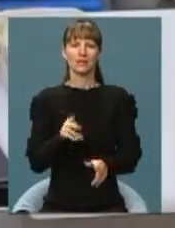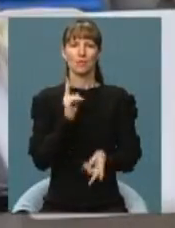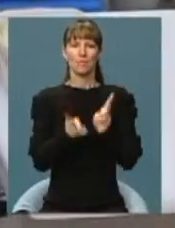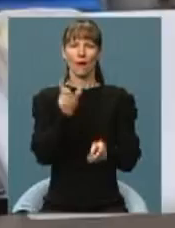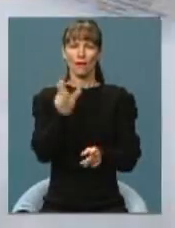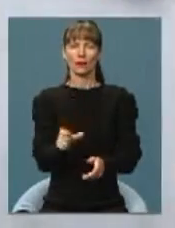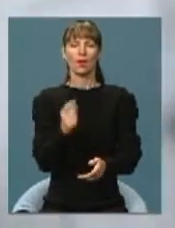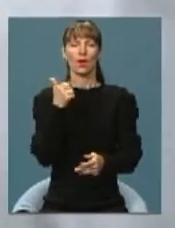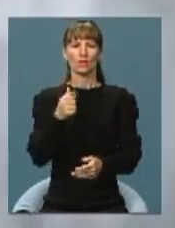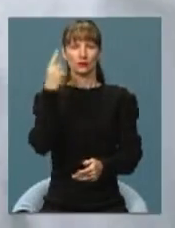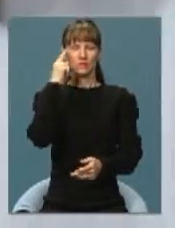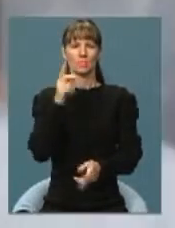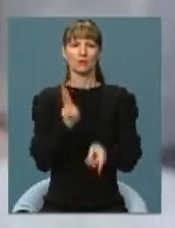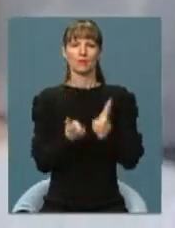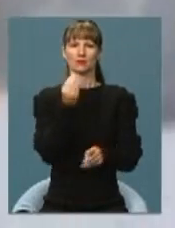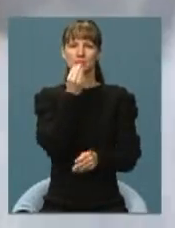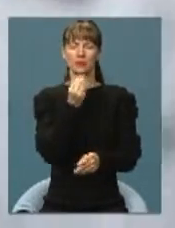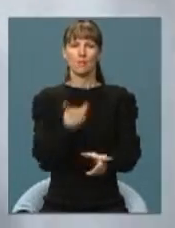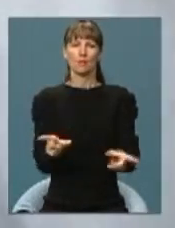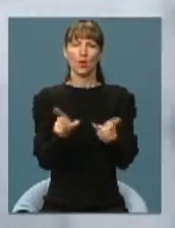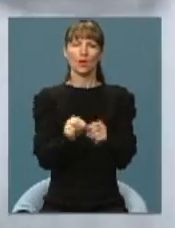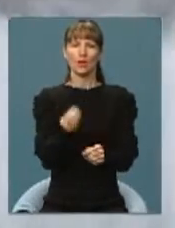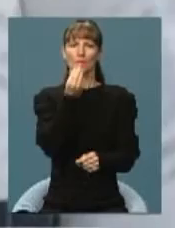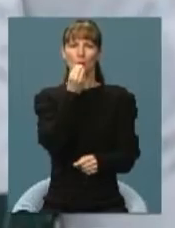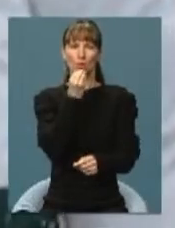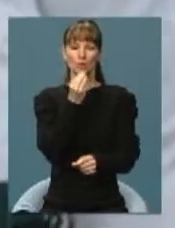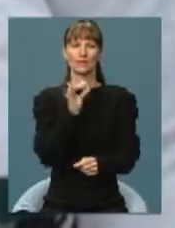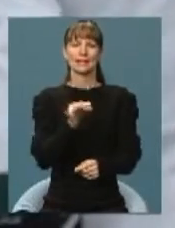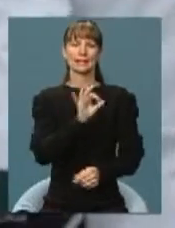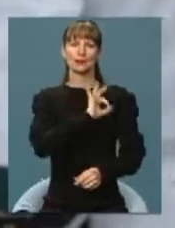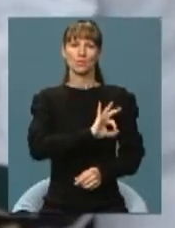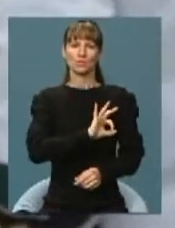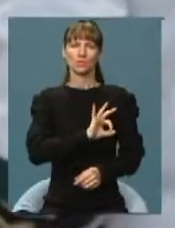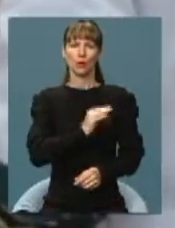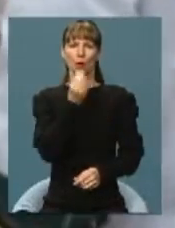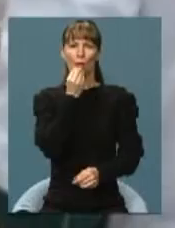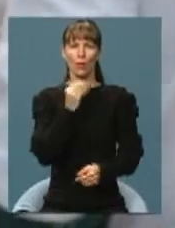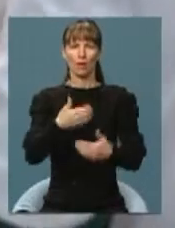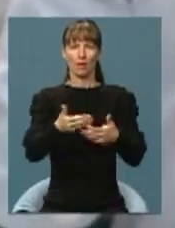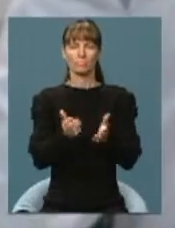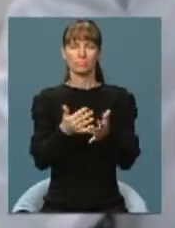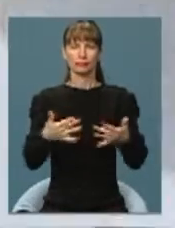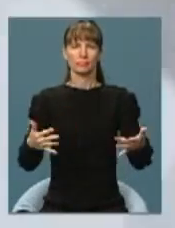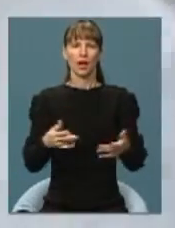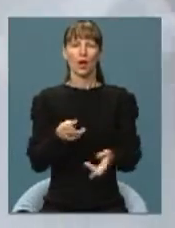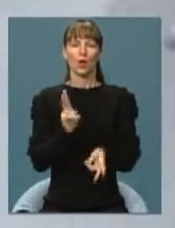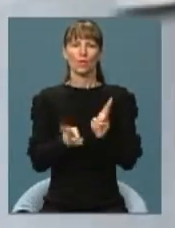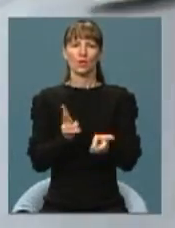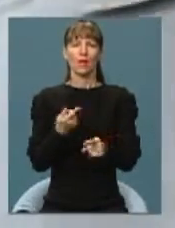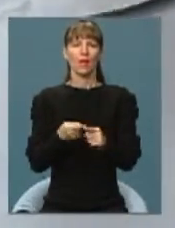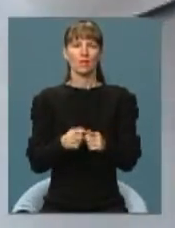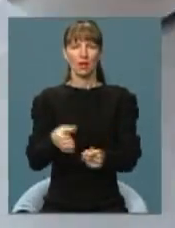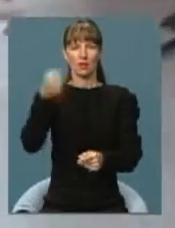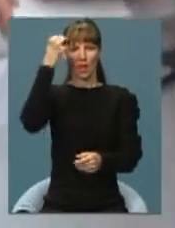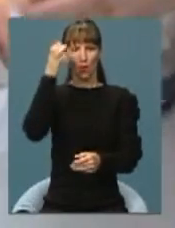добре розумітися у приготуванні страв, поєднанні продуктів, використанні кухонного обладнання. Кулінарія – це ж ціла